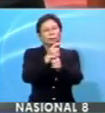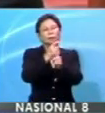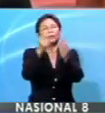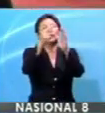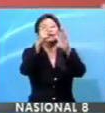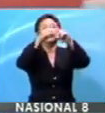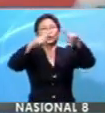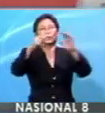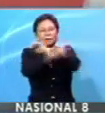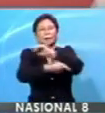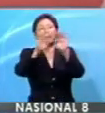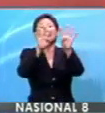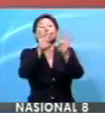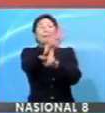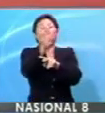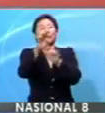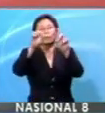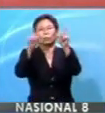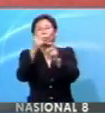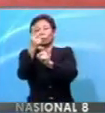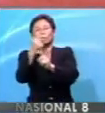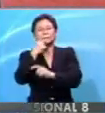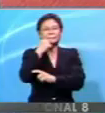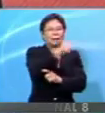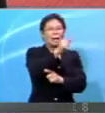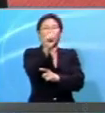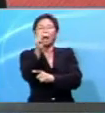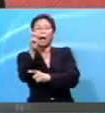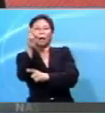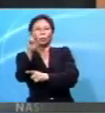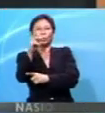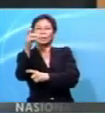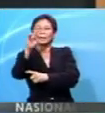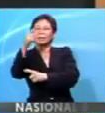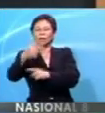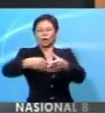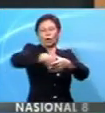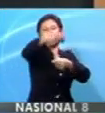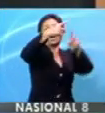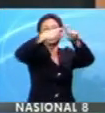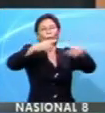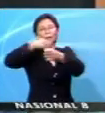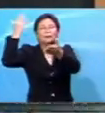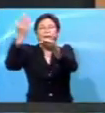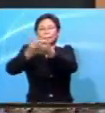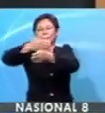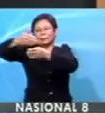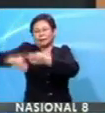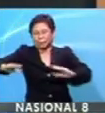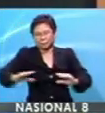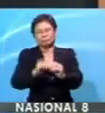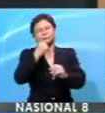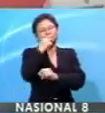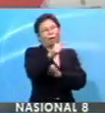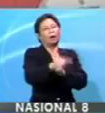Negeri 44ungan du iaitu mengarahkan Adun kening keluar dewan sehingga tamat persidangan hari ini